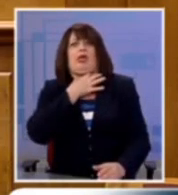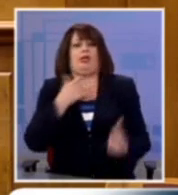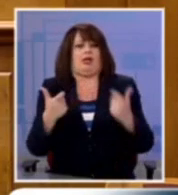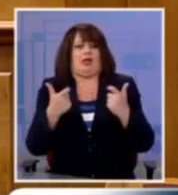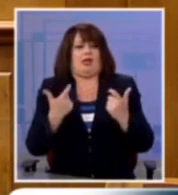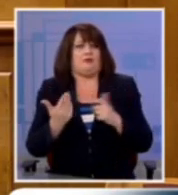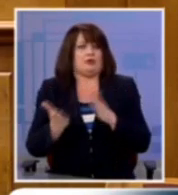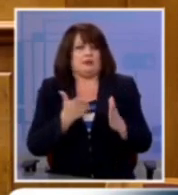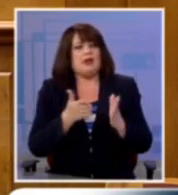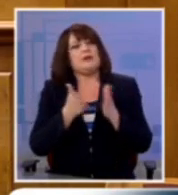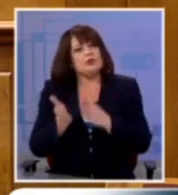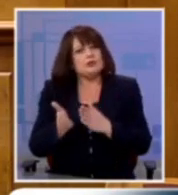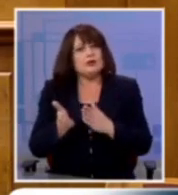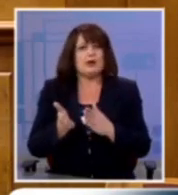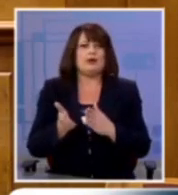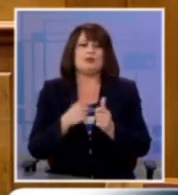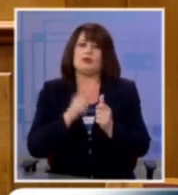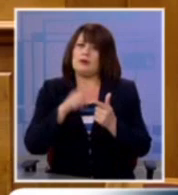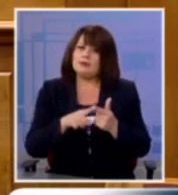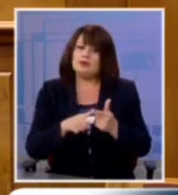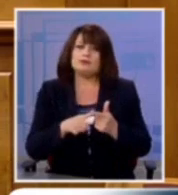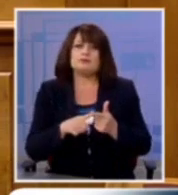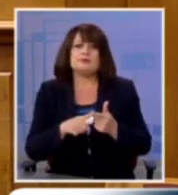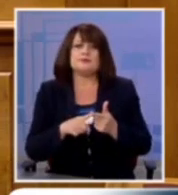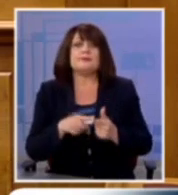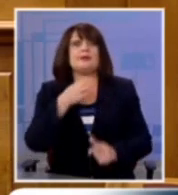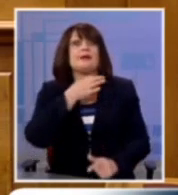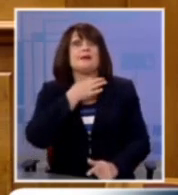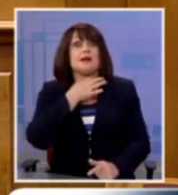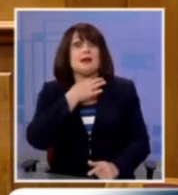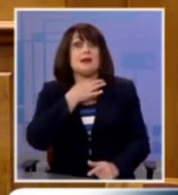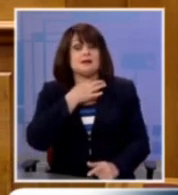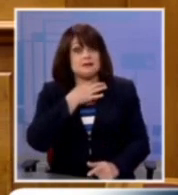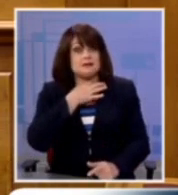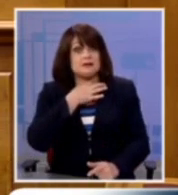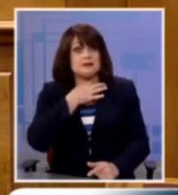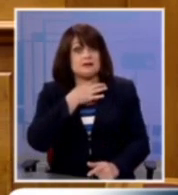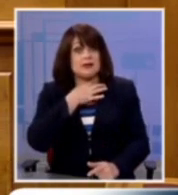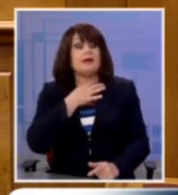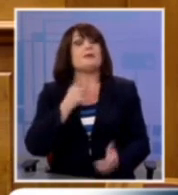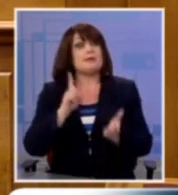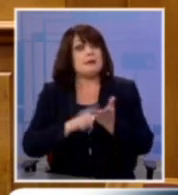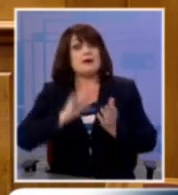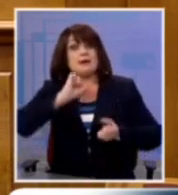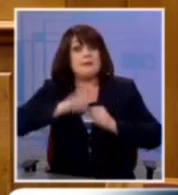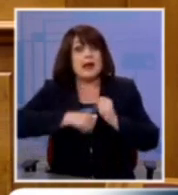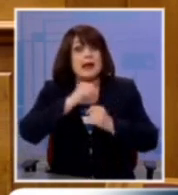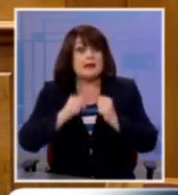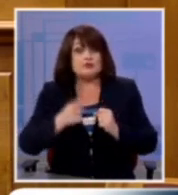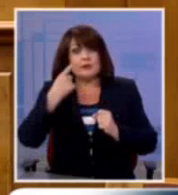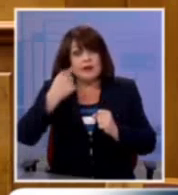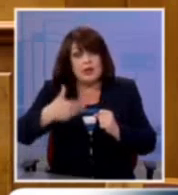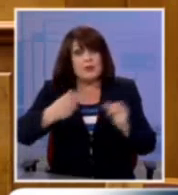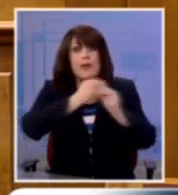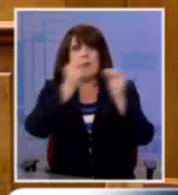τη μία μεριά και δεύτερο χρειάζεται και παραμένει η μάχη ώστε το αποτέλεσμα